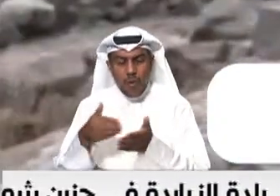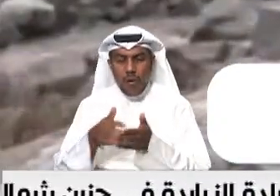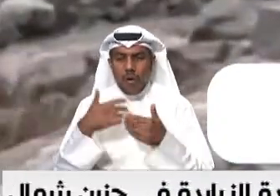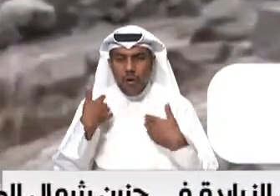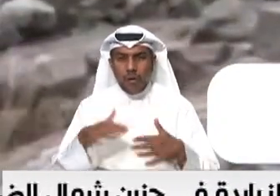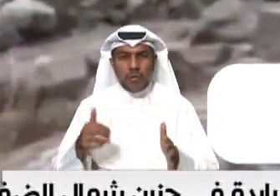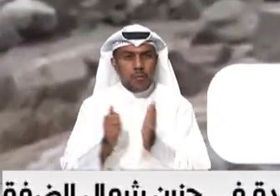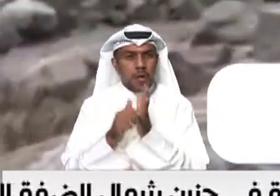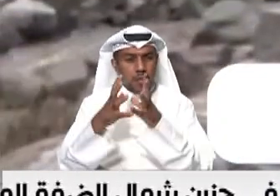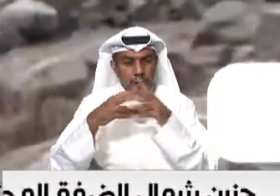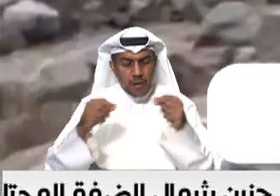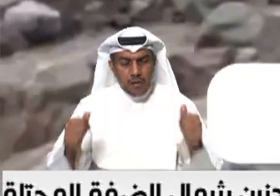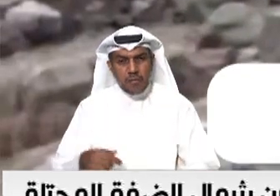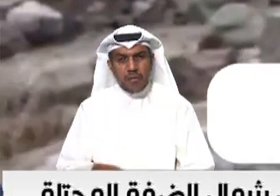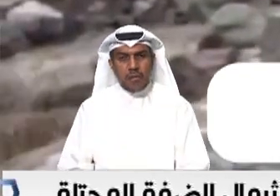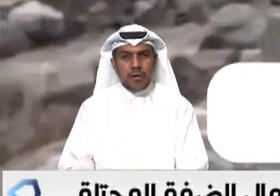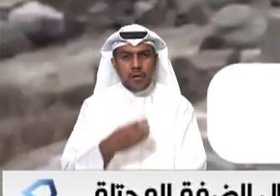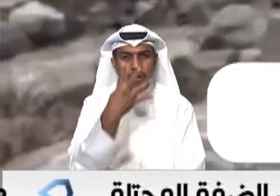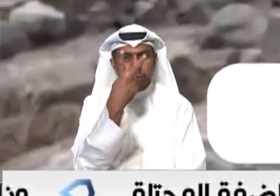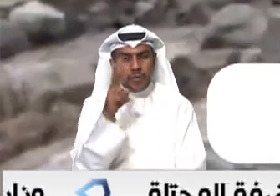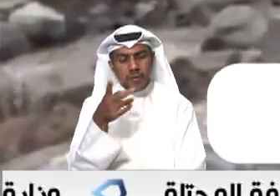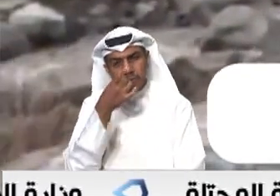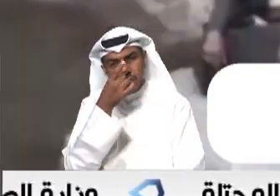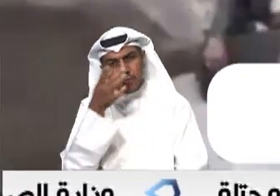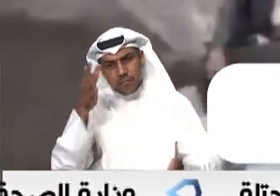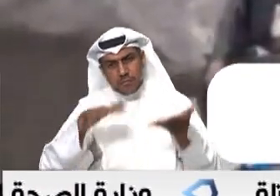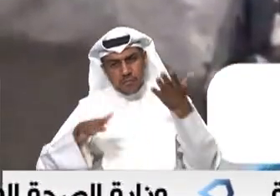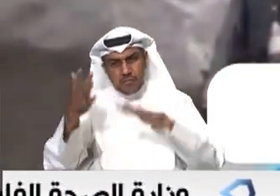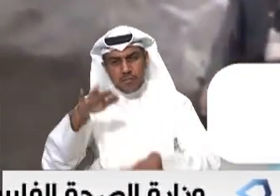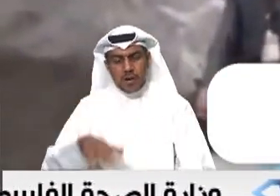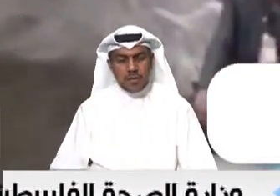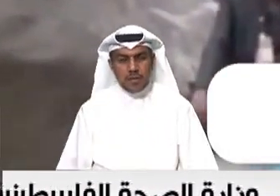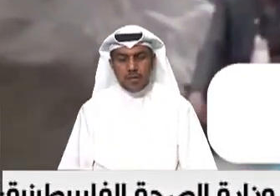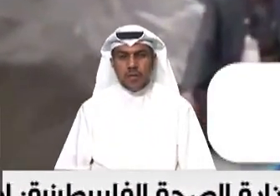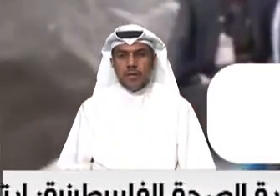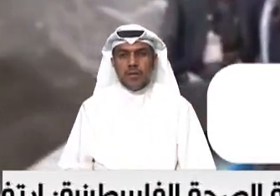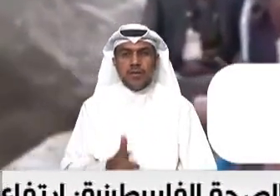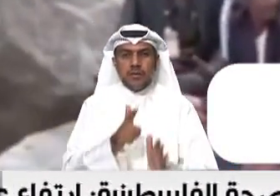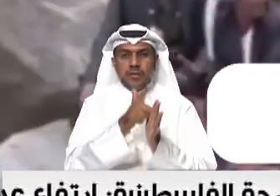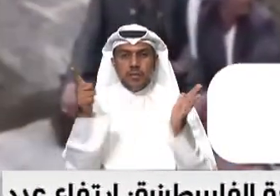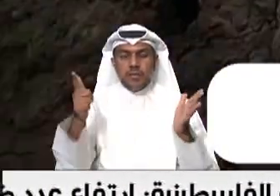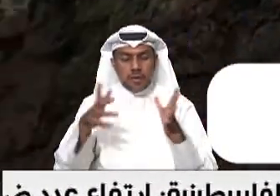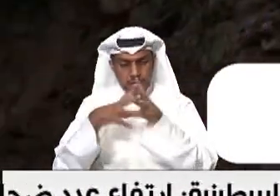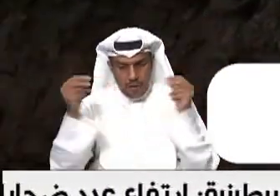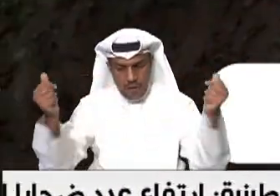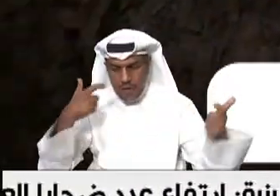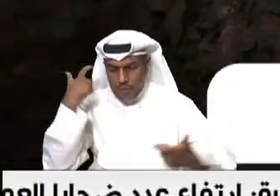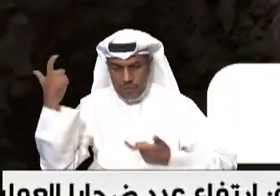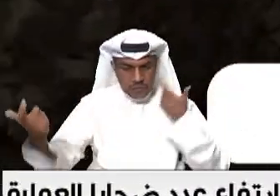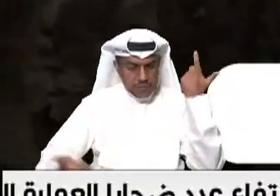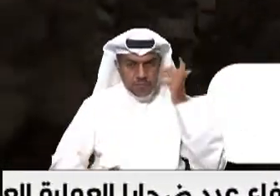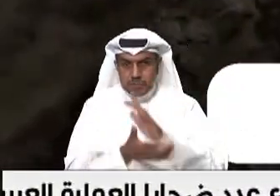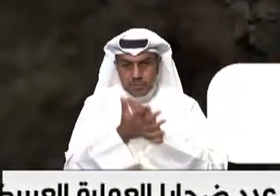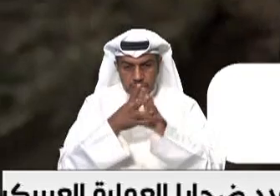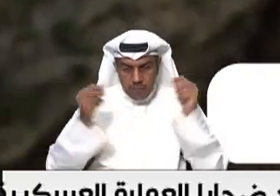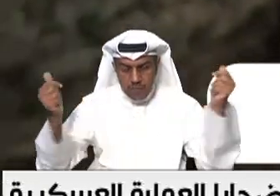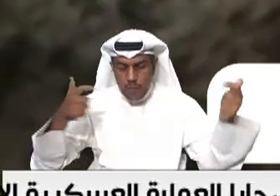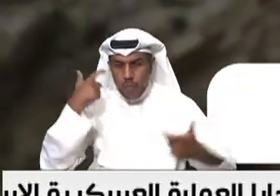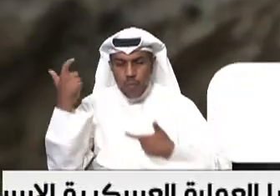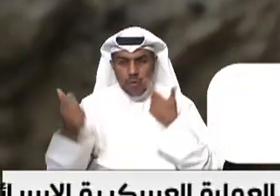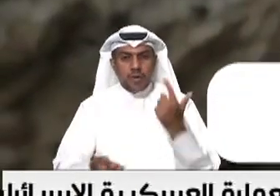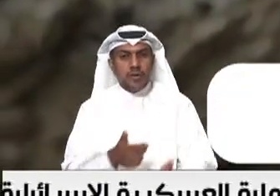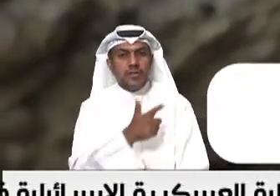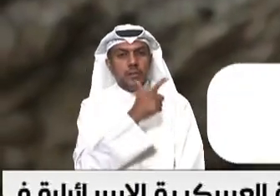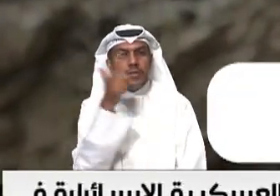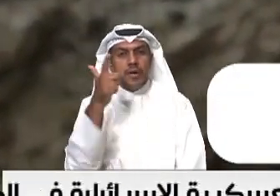آخر حصيلة وفاة 24 شخصا، فيما أعلن عن فقدان 17 شخصا آخر جراء هذه الفيضانات. كما